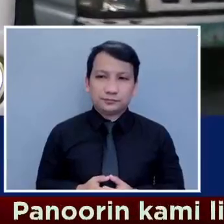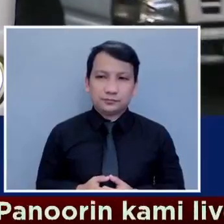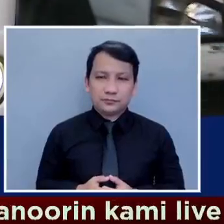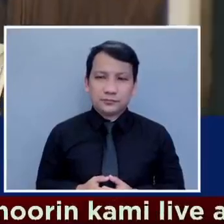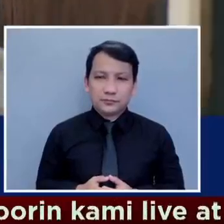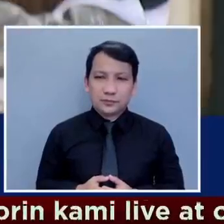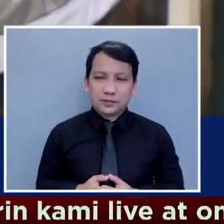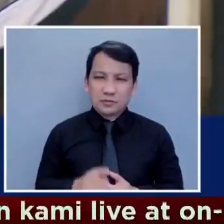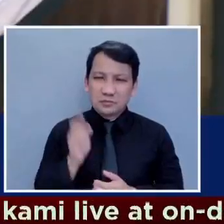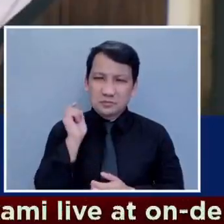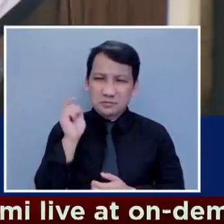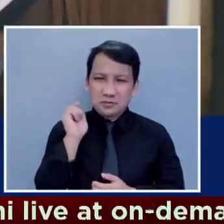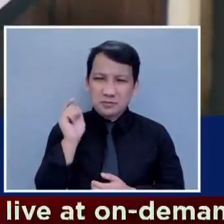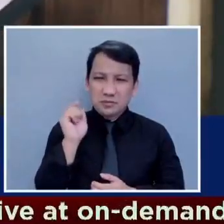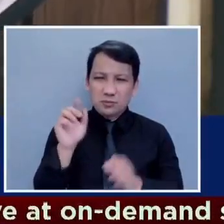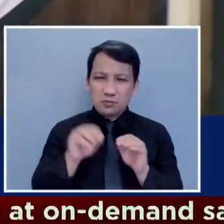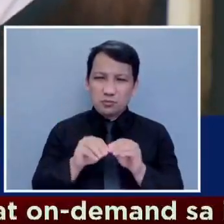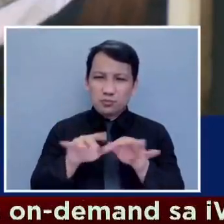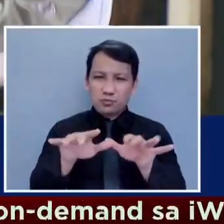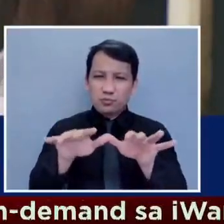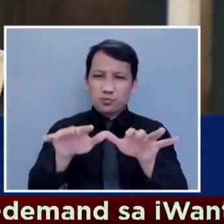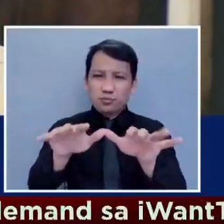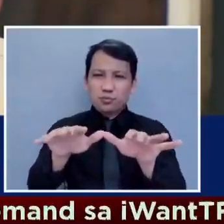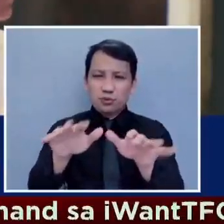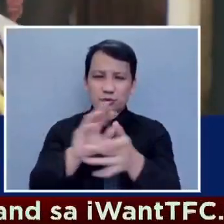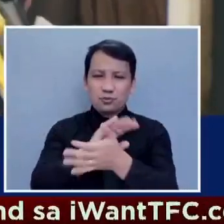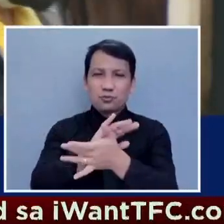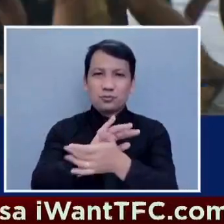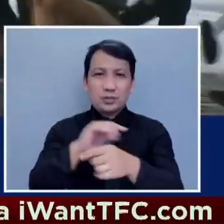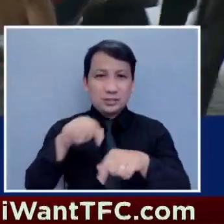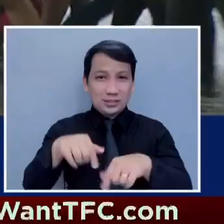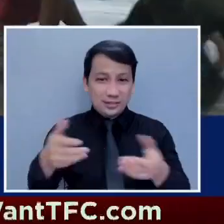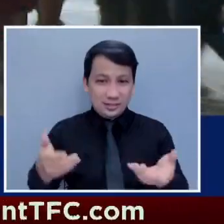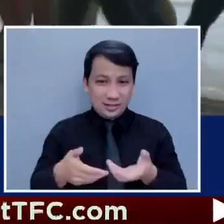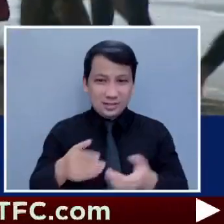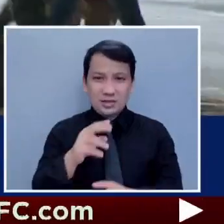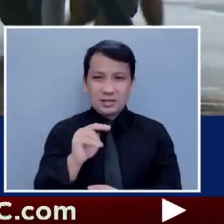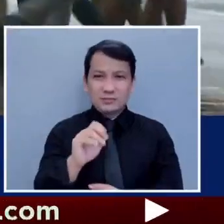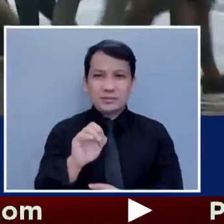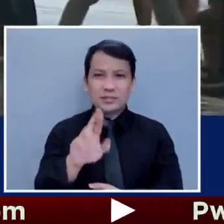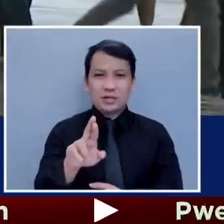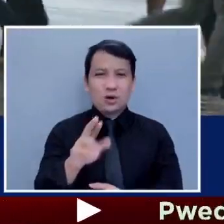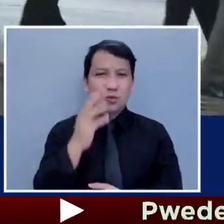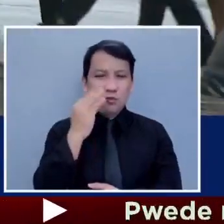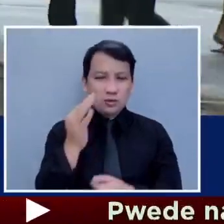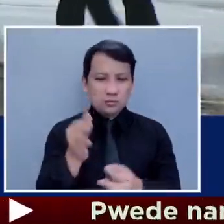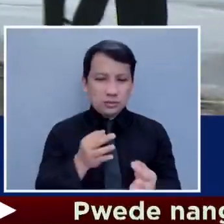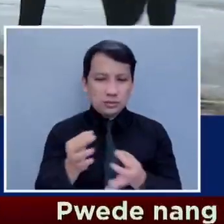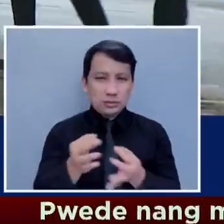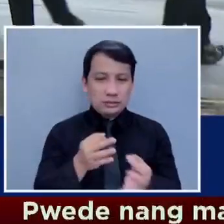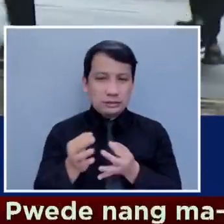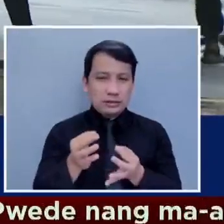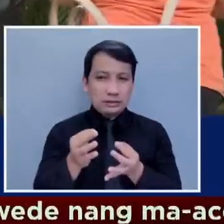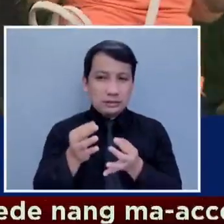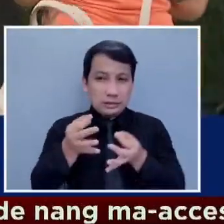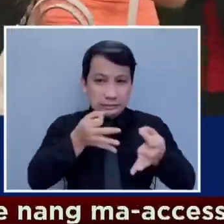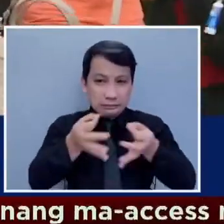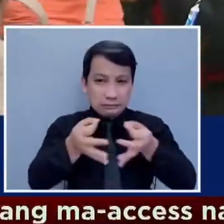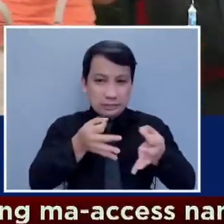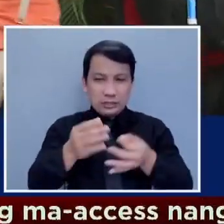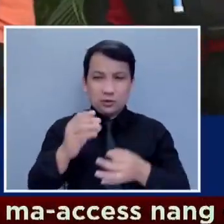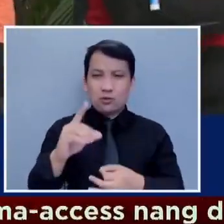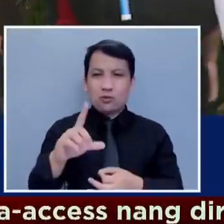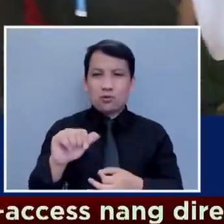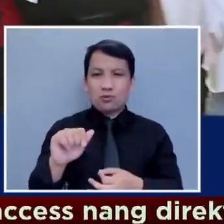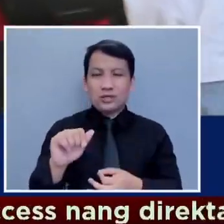Bumibilis ang muling pagkalat ng COVID-19 sa National Capital Region. Ito ang paliwanag ng Octa Research matapos pumalo sa